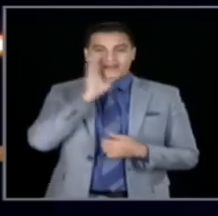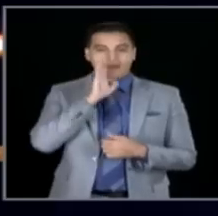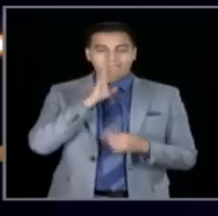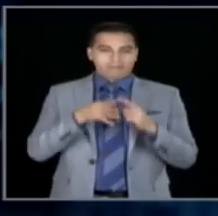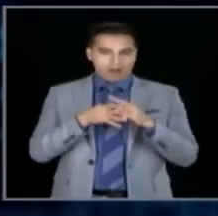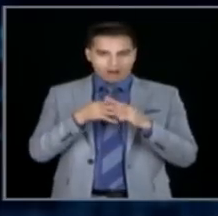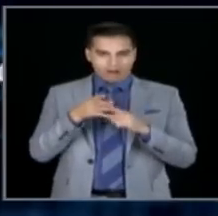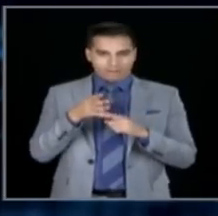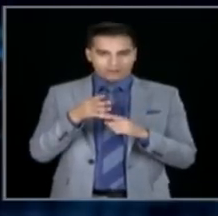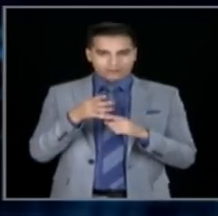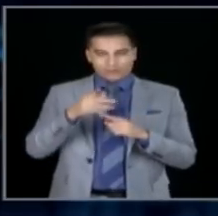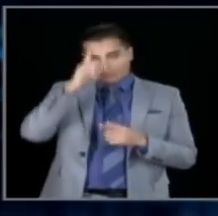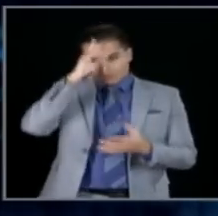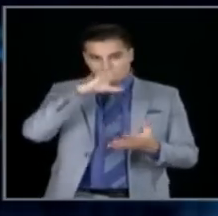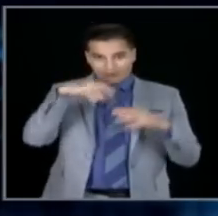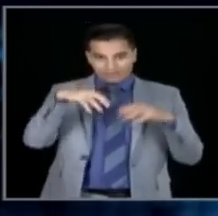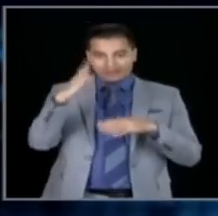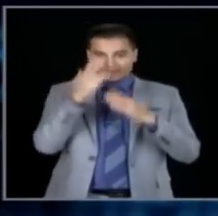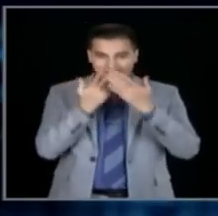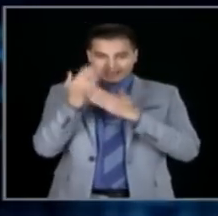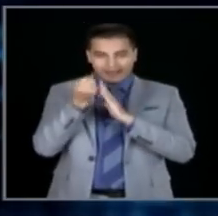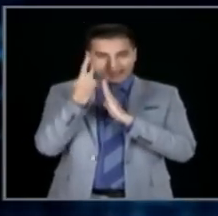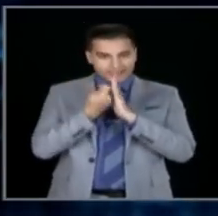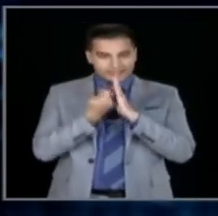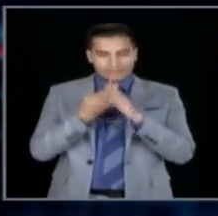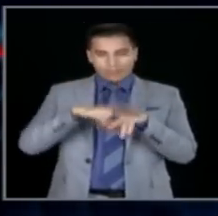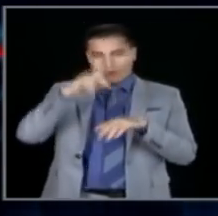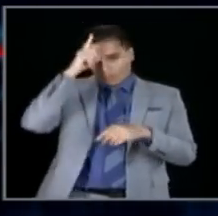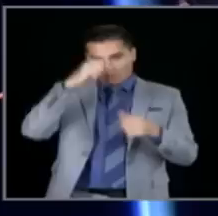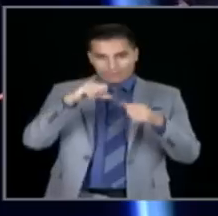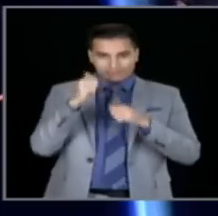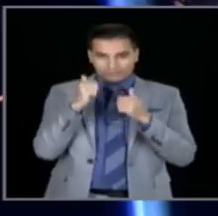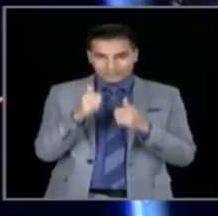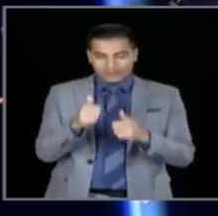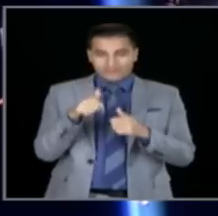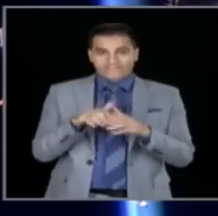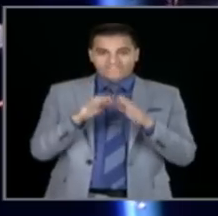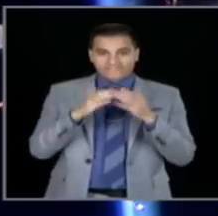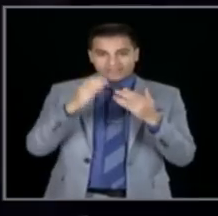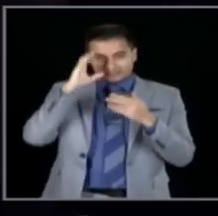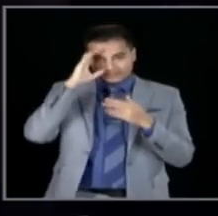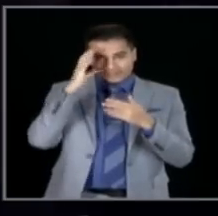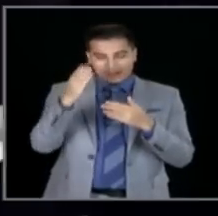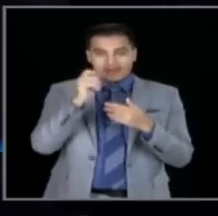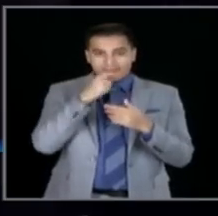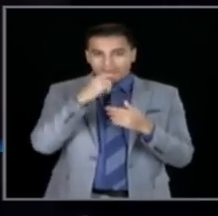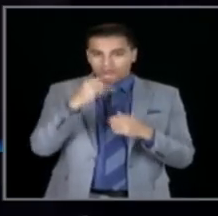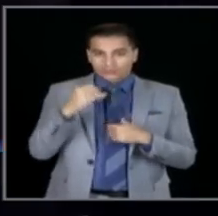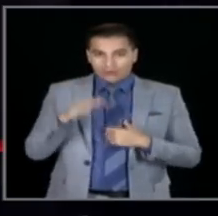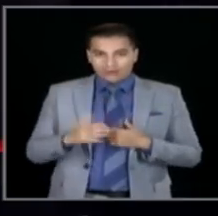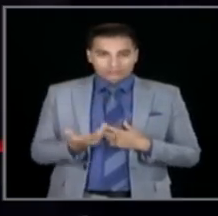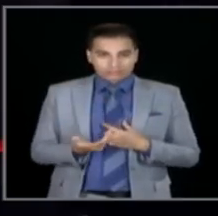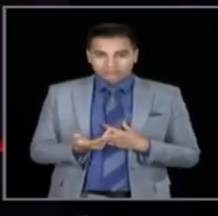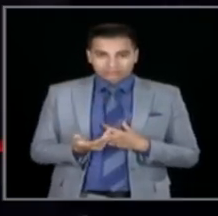العلم اربع اجزاء: جغرافيا، تاريخ، ادب، وعلوم. فريق الزمالك امتى هتاخدوا